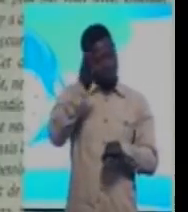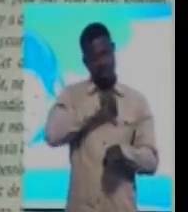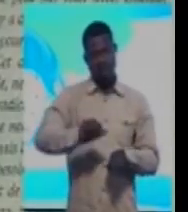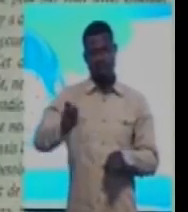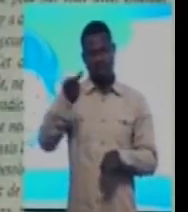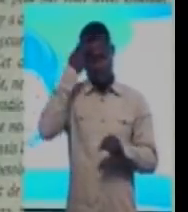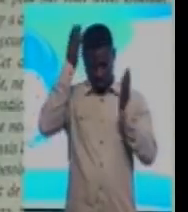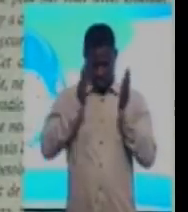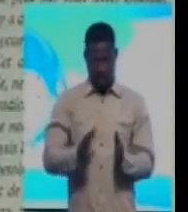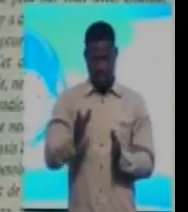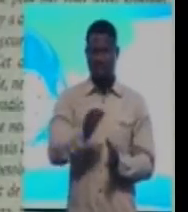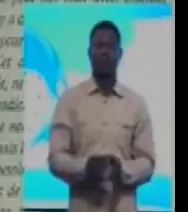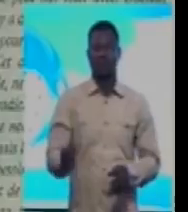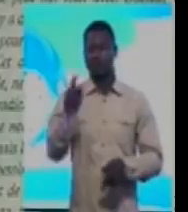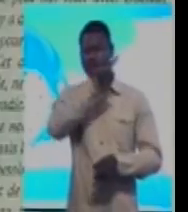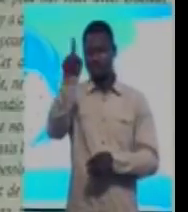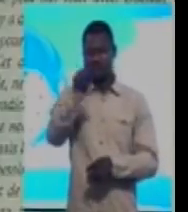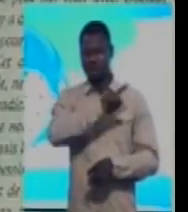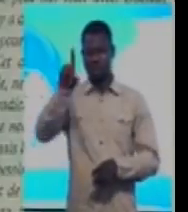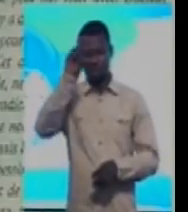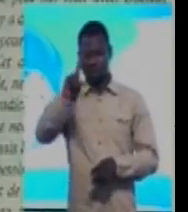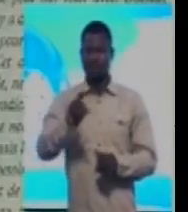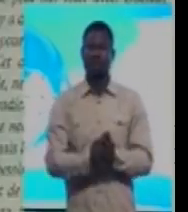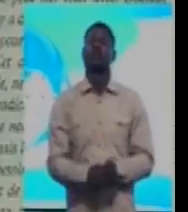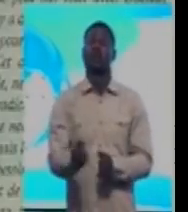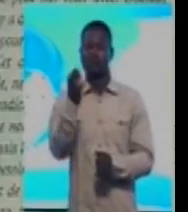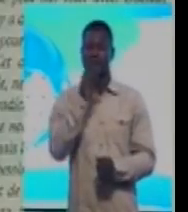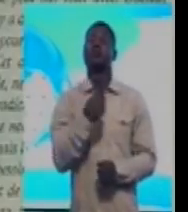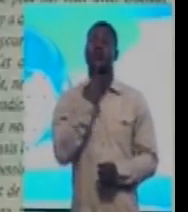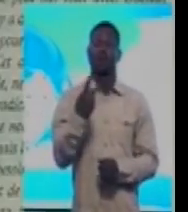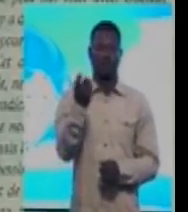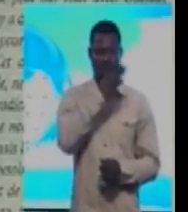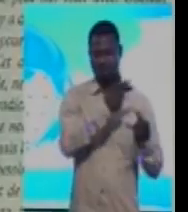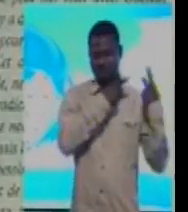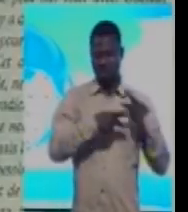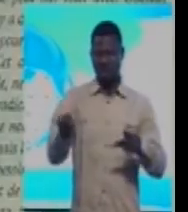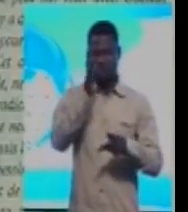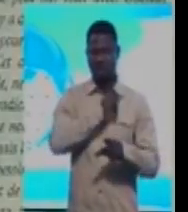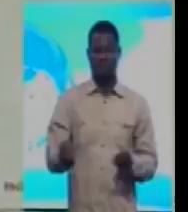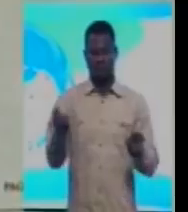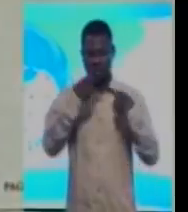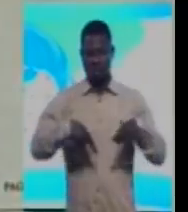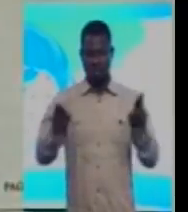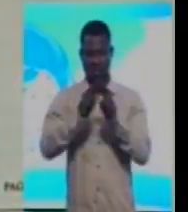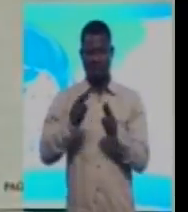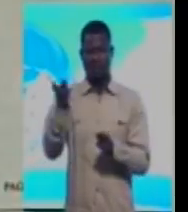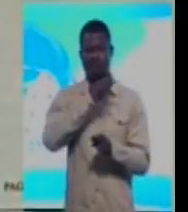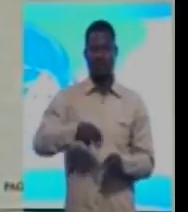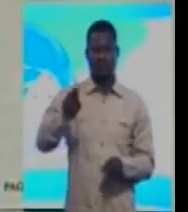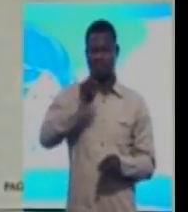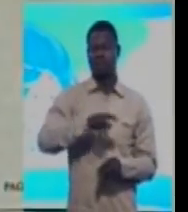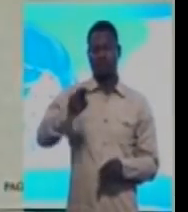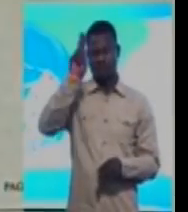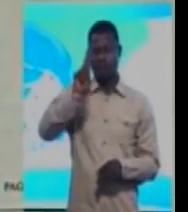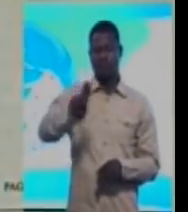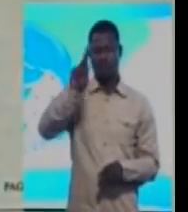a tenté d'exprimer à Abidjan en Côte d'Ivoire à l'occasion du meeting de l'UPC, informe aujourd'hui au Faso. En